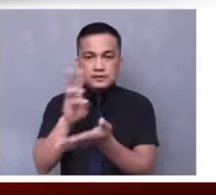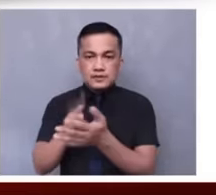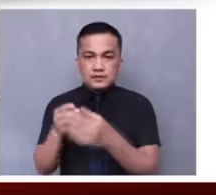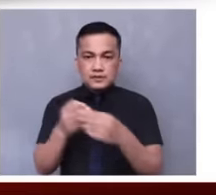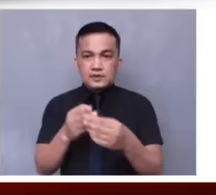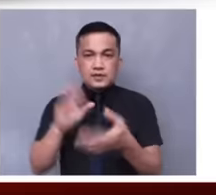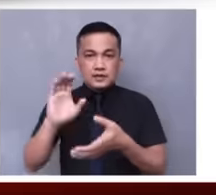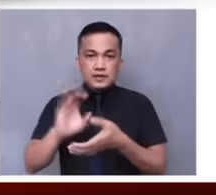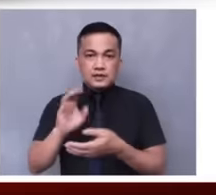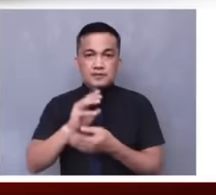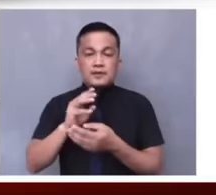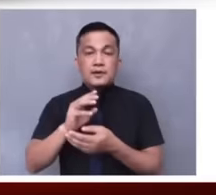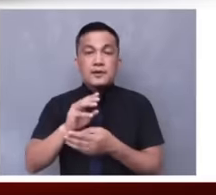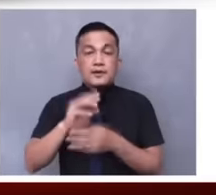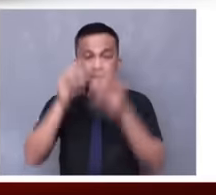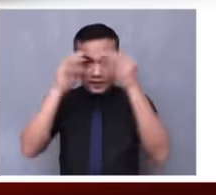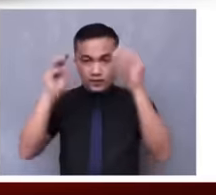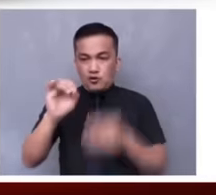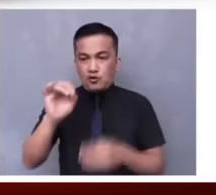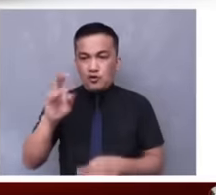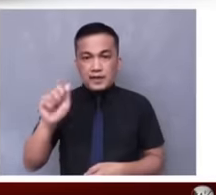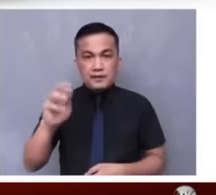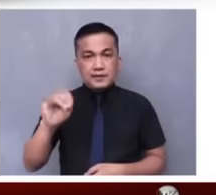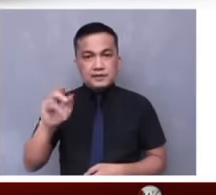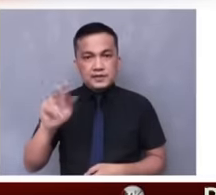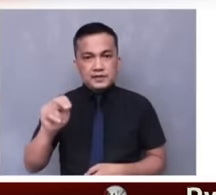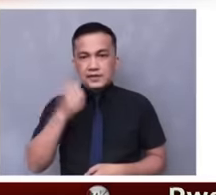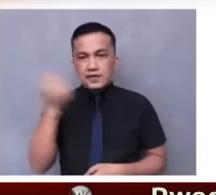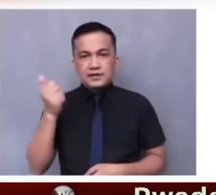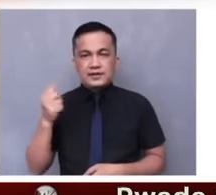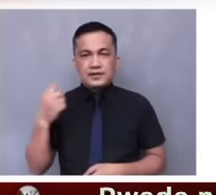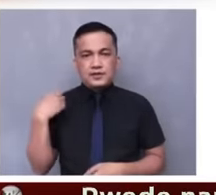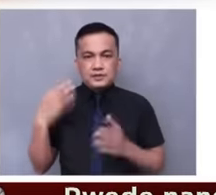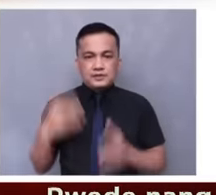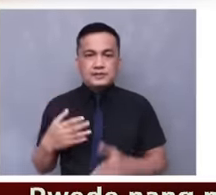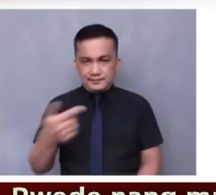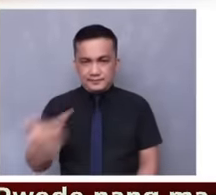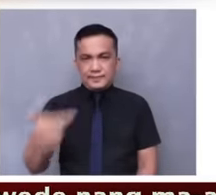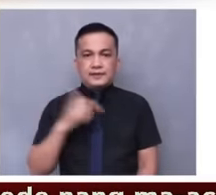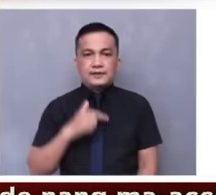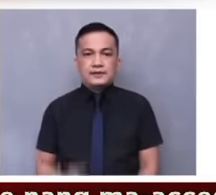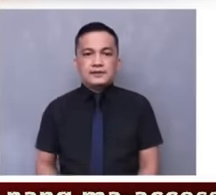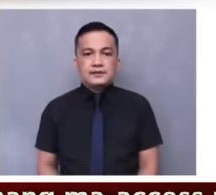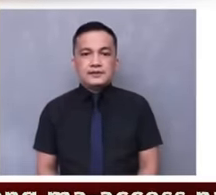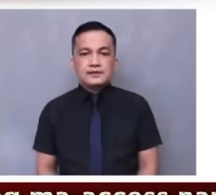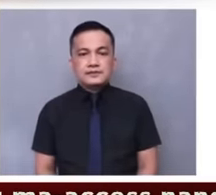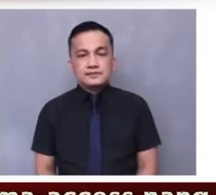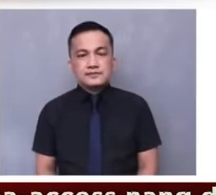Oka Malapitan at ibang opisyal. Rafi Santos, ABS-CBN News.